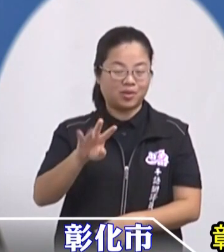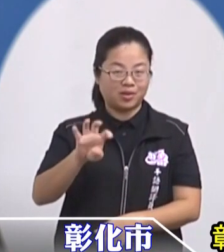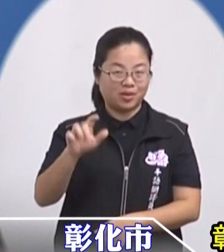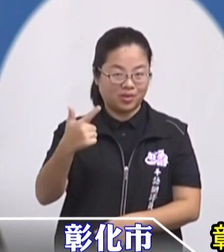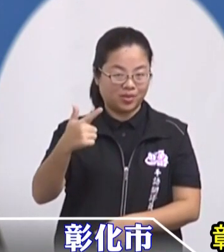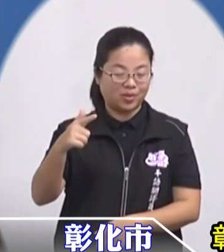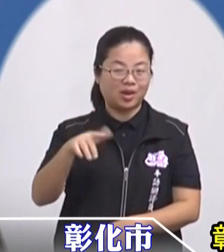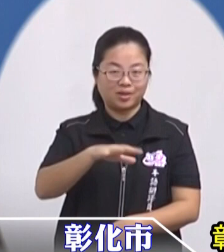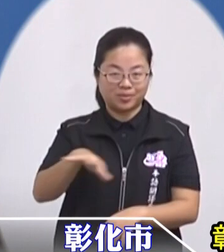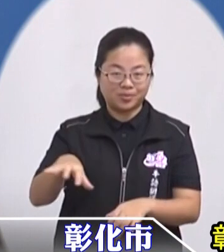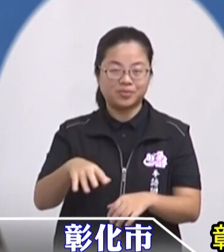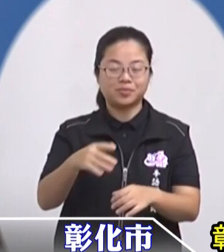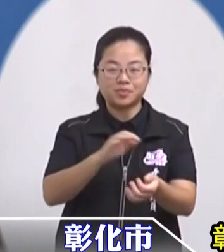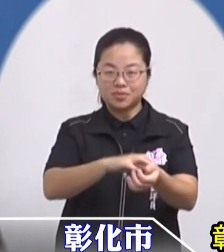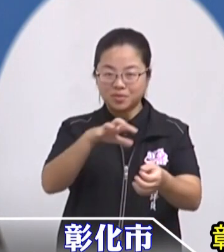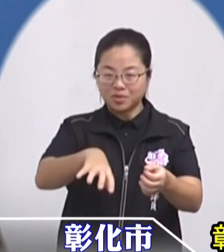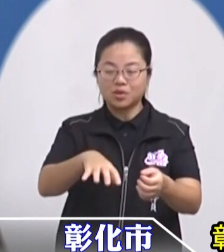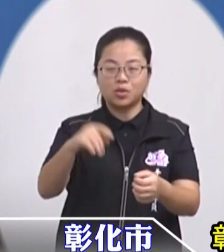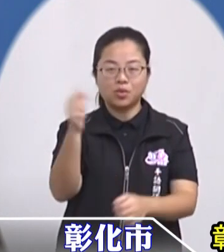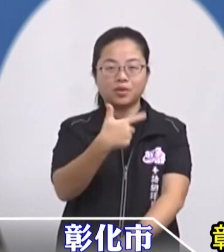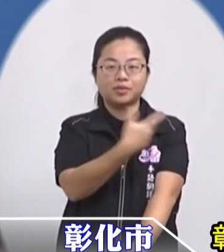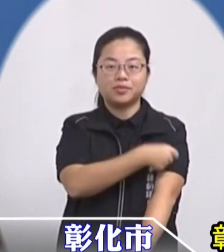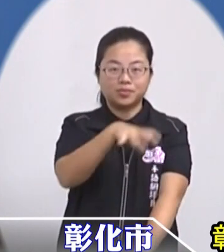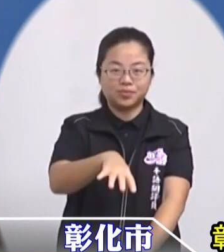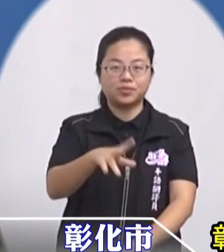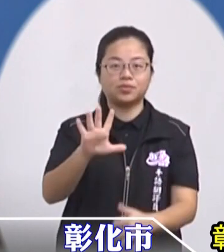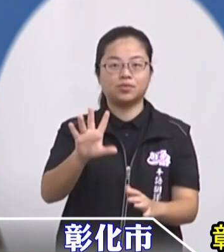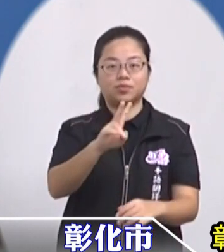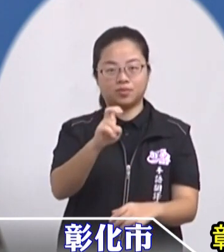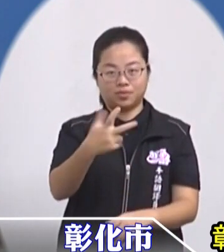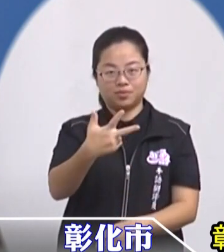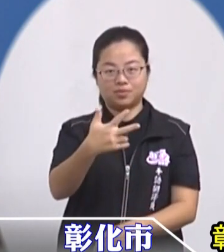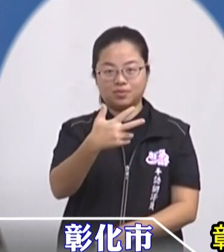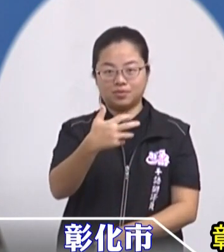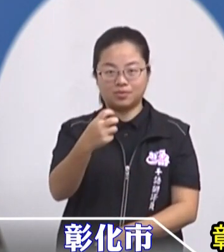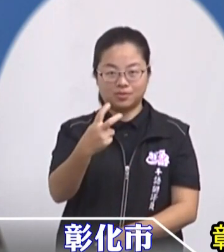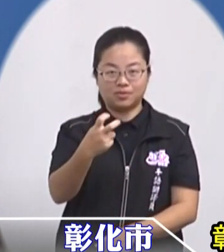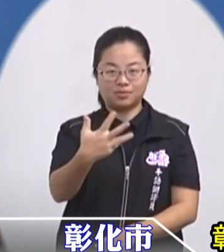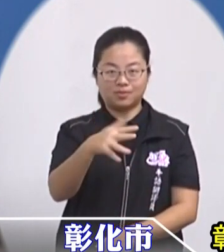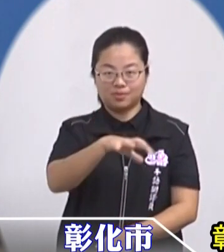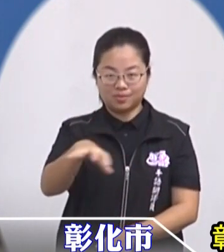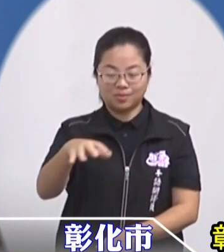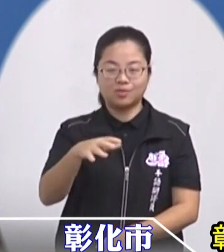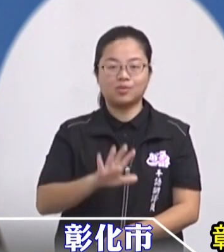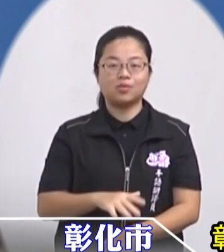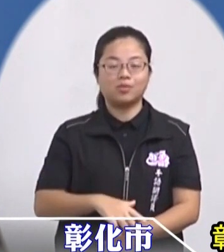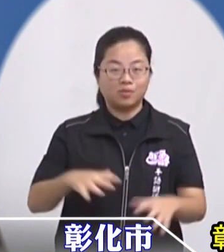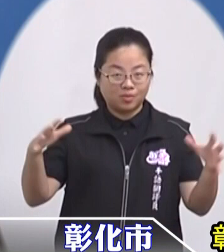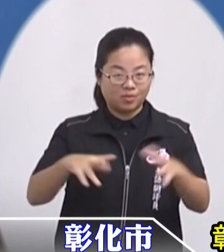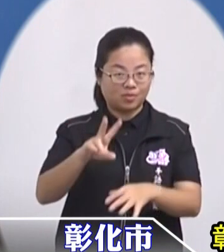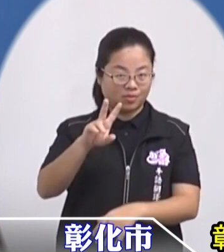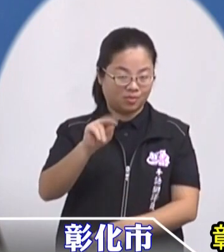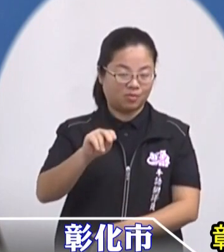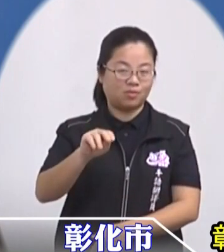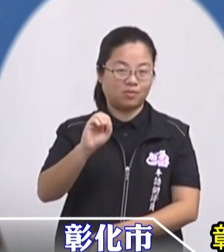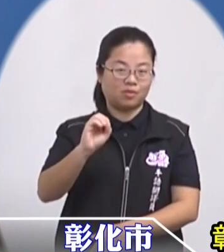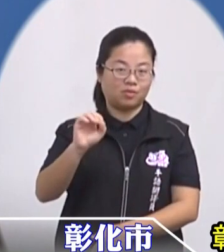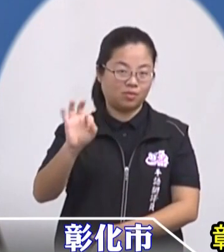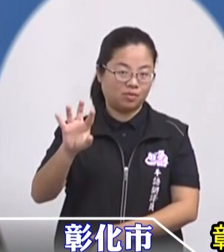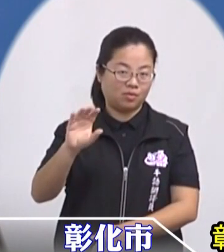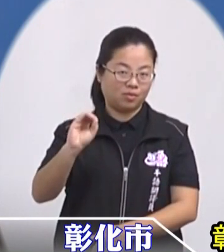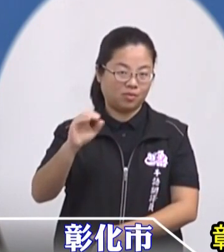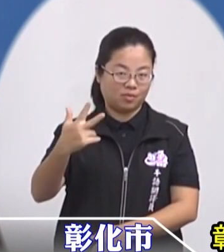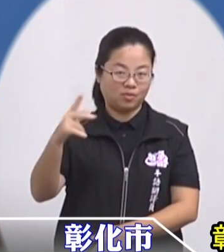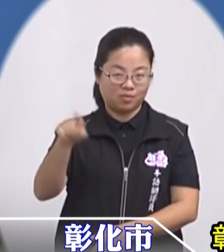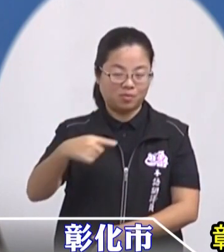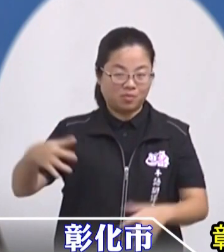246个场次，夜诊有28个诊次，快打站有28个场次。所以明天要一起把20,507人哈